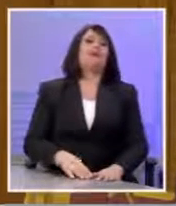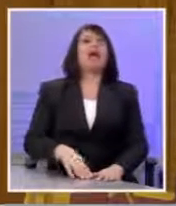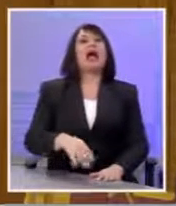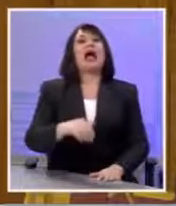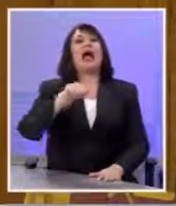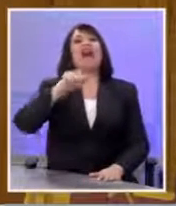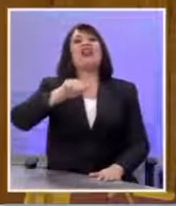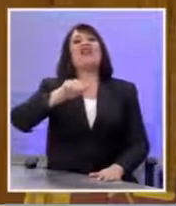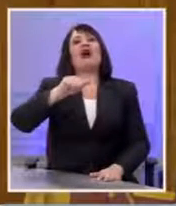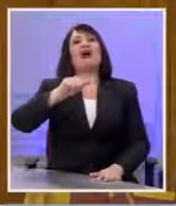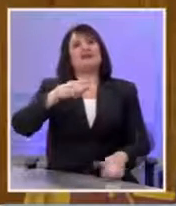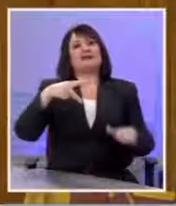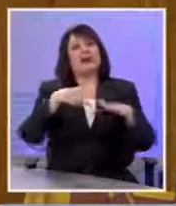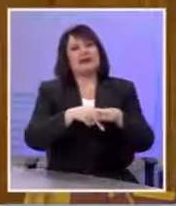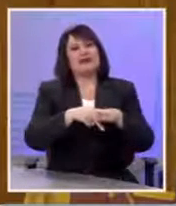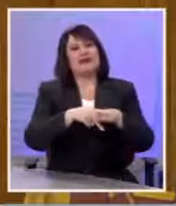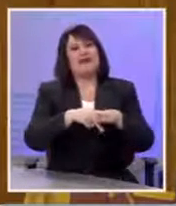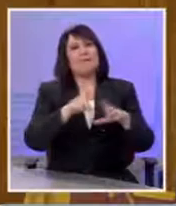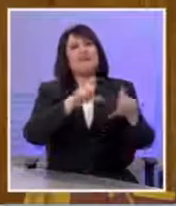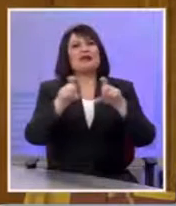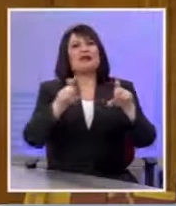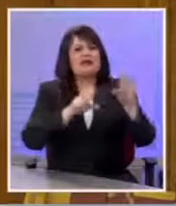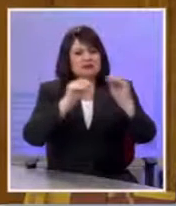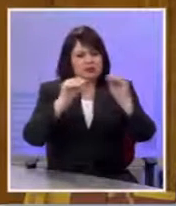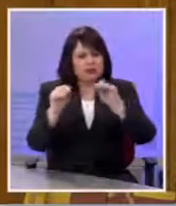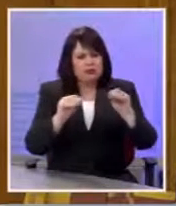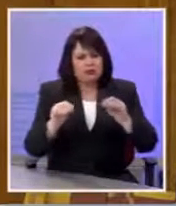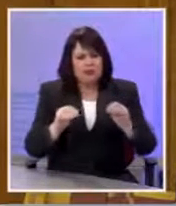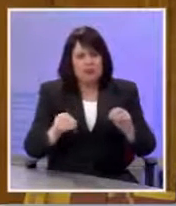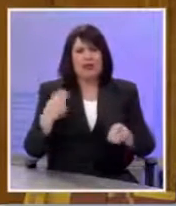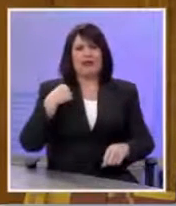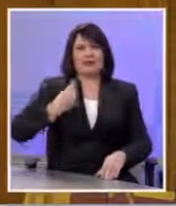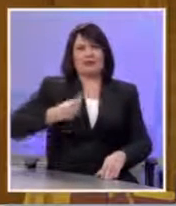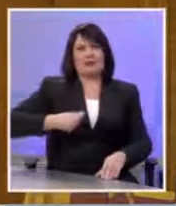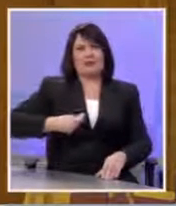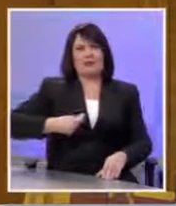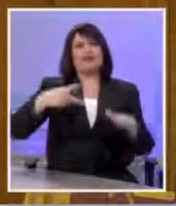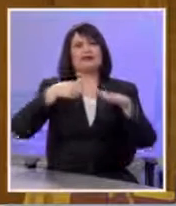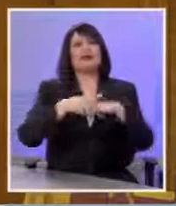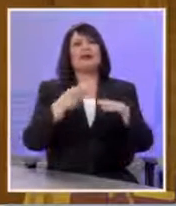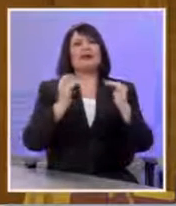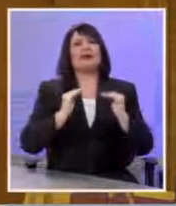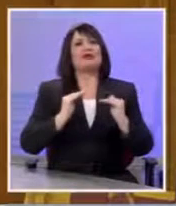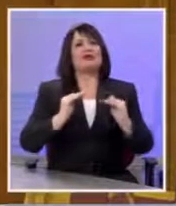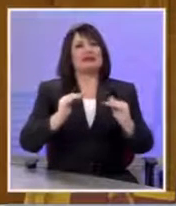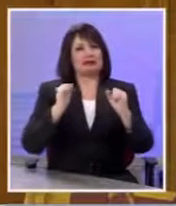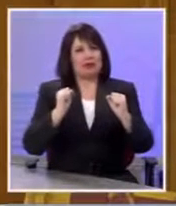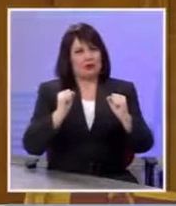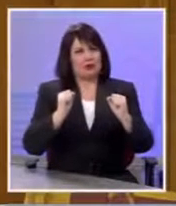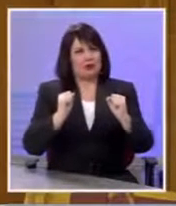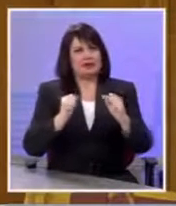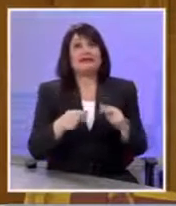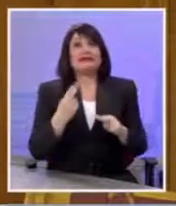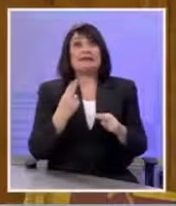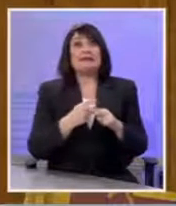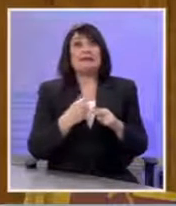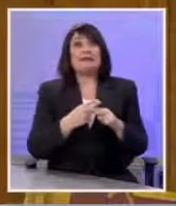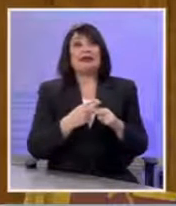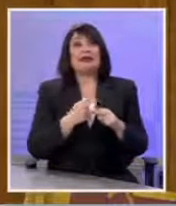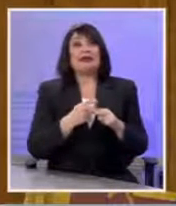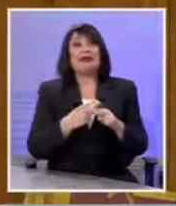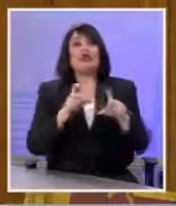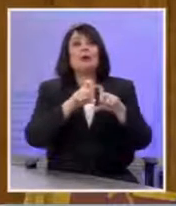του μεγάλης διασποράς των μετοχών, το δημόσιο μέσο του ΤΑΦΚΙ ΣΥΓΜΑ είναι ο σημαντικότερος